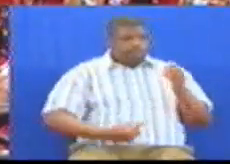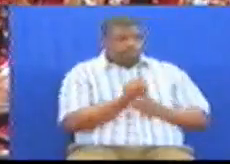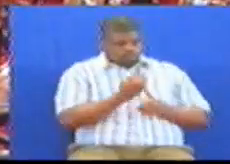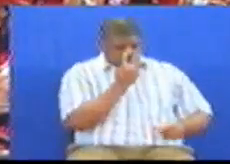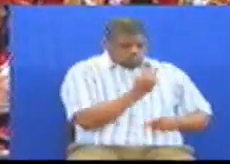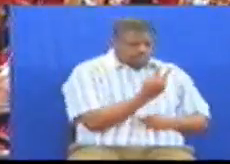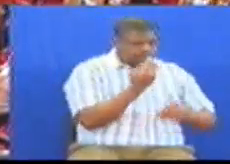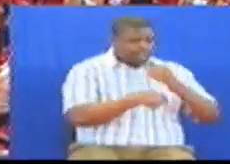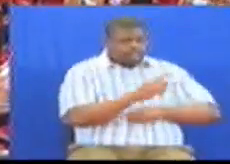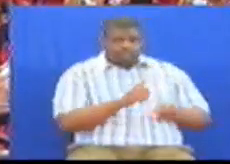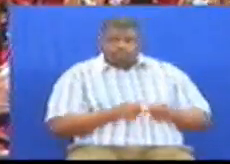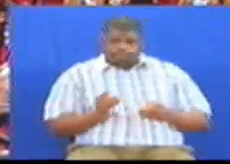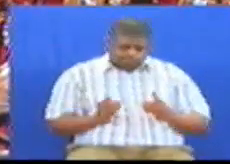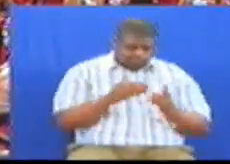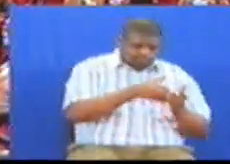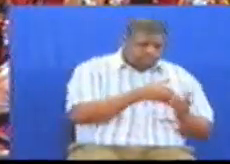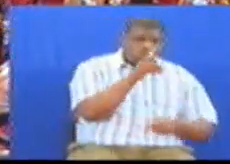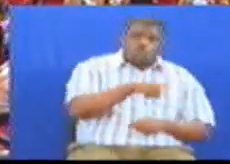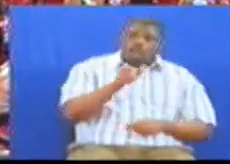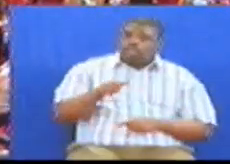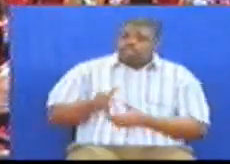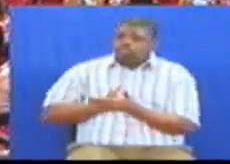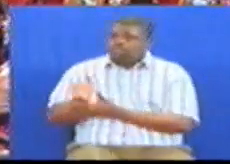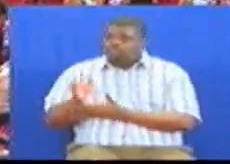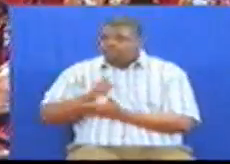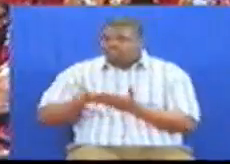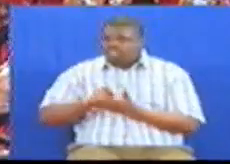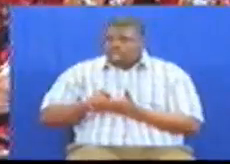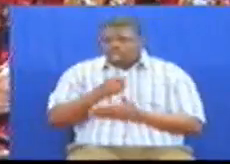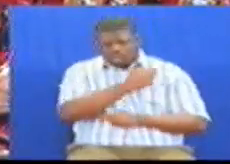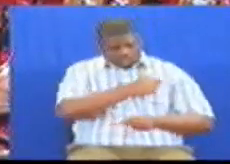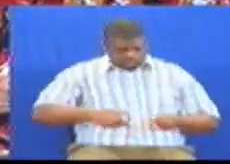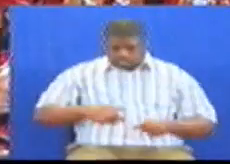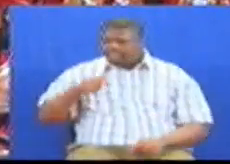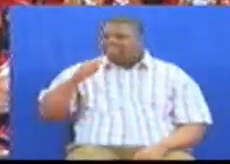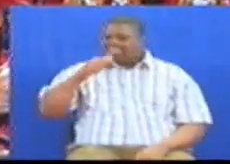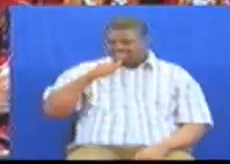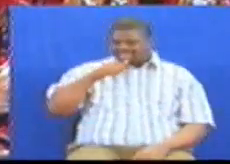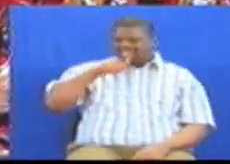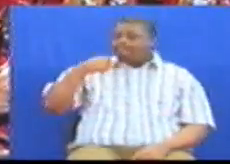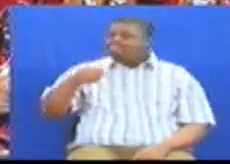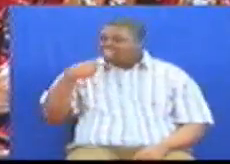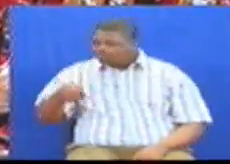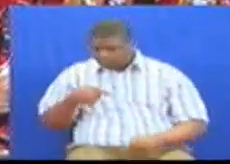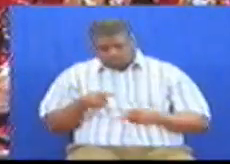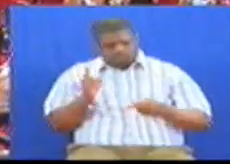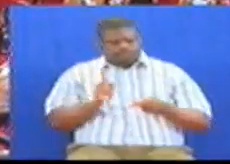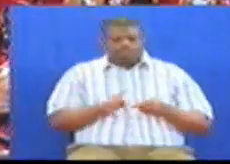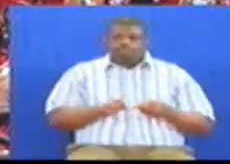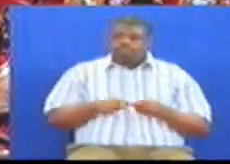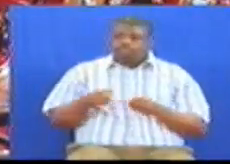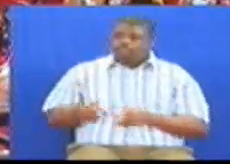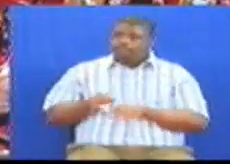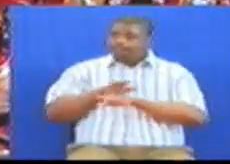katika kuwafikia wananchi kupitia ofisi ya Rais TAMISEMI. Lakini vile vile ni wapongeze wasaidizi wake, mheshimiwa makamu wa